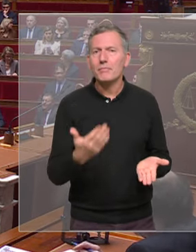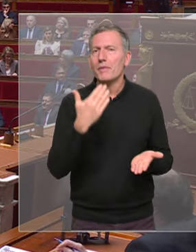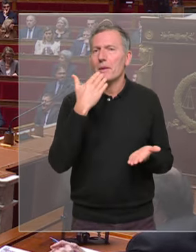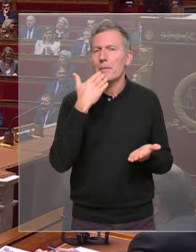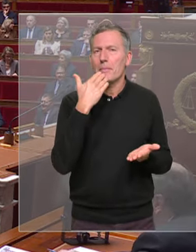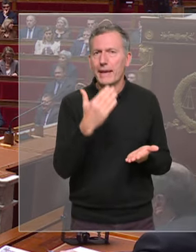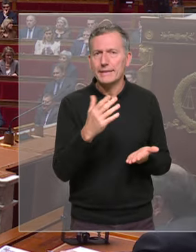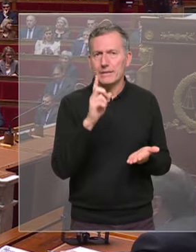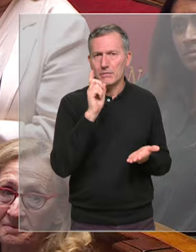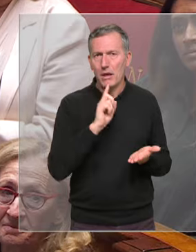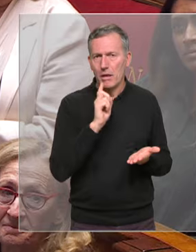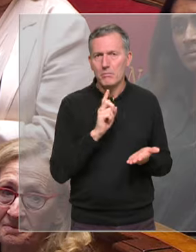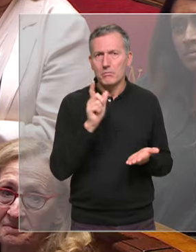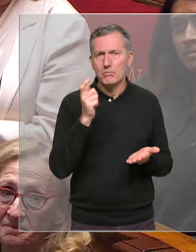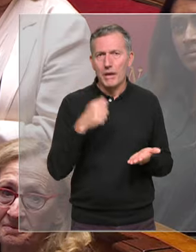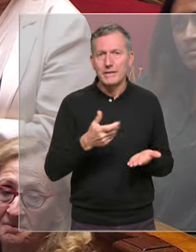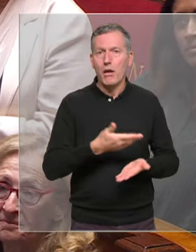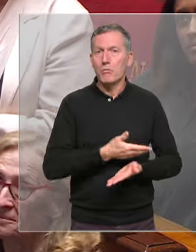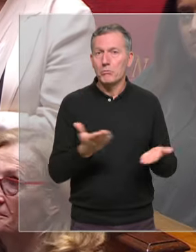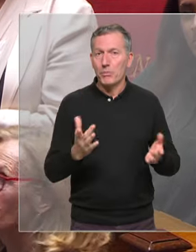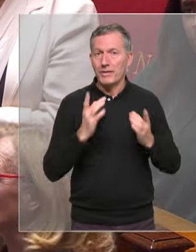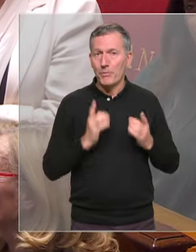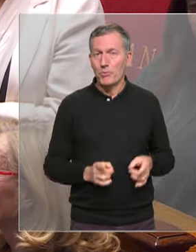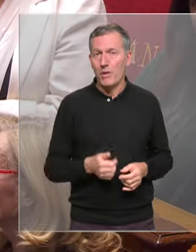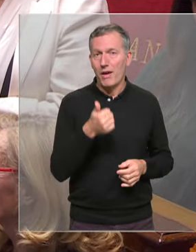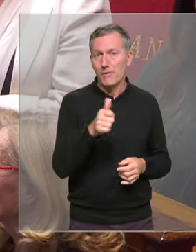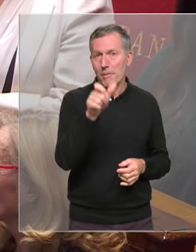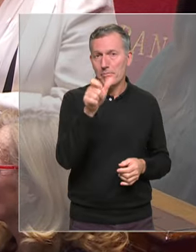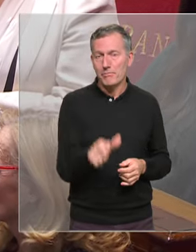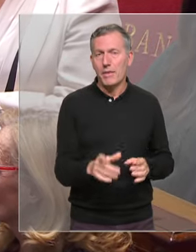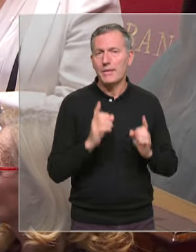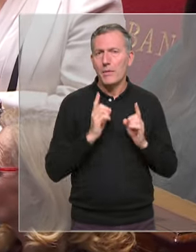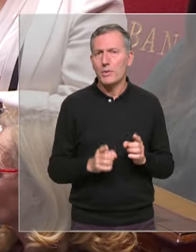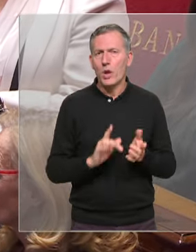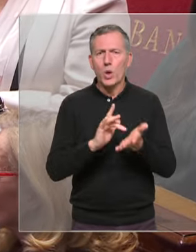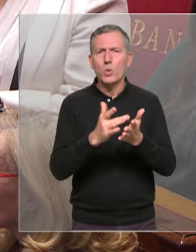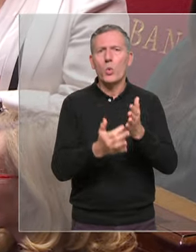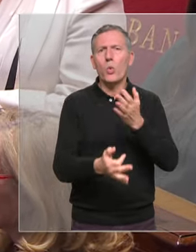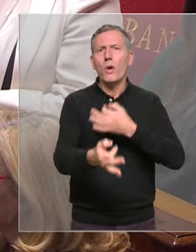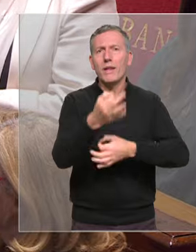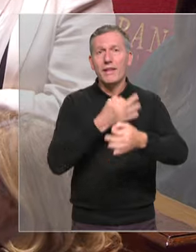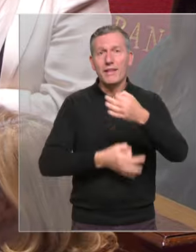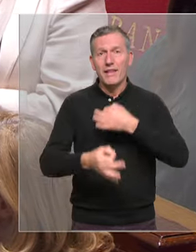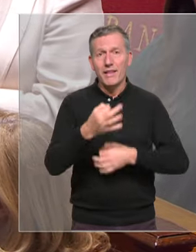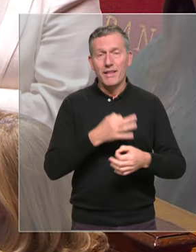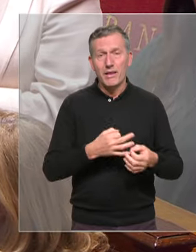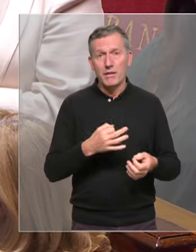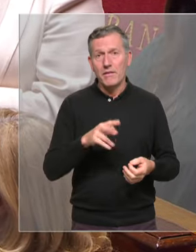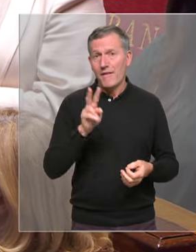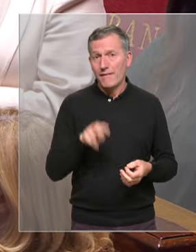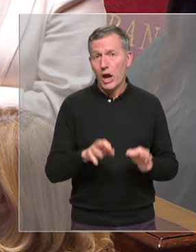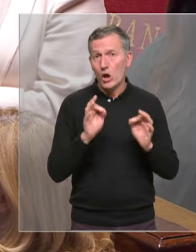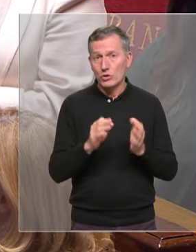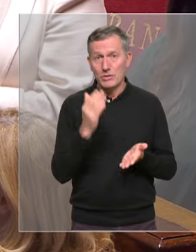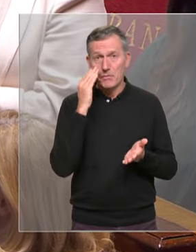Merci, madame la présidente, mesdames et messieurs les députés, monsieur le député Gosselin. Si tout ce que vous avez dit était effectivement exact, je